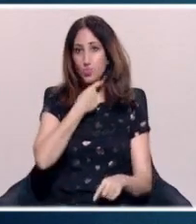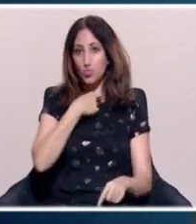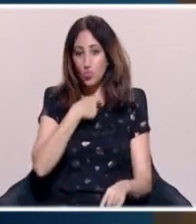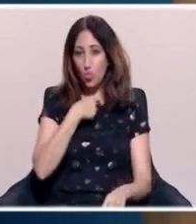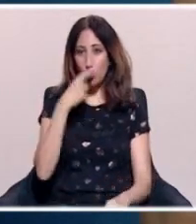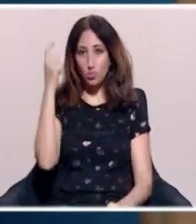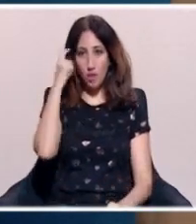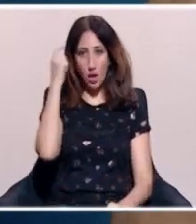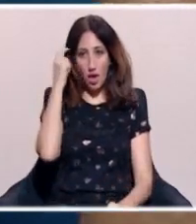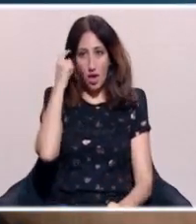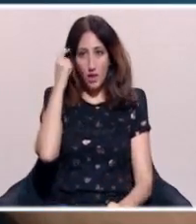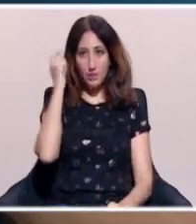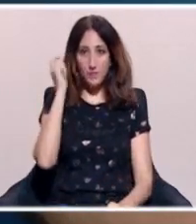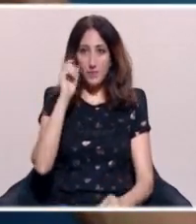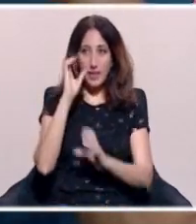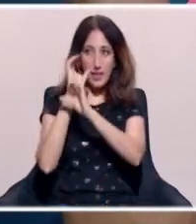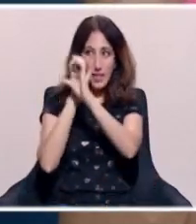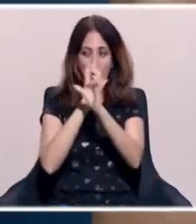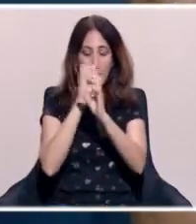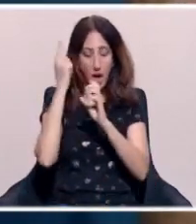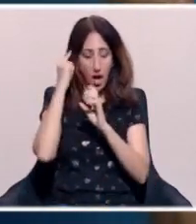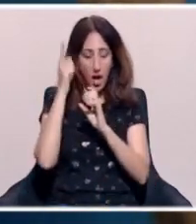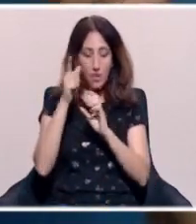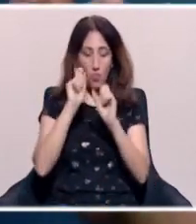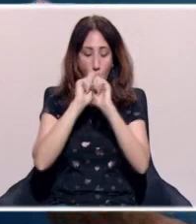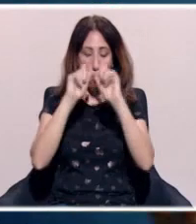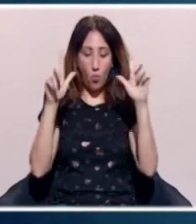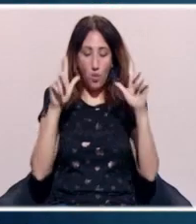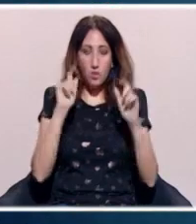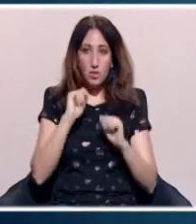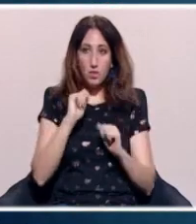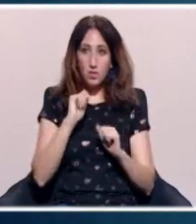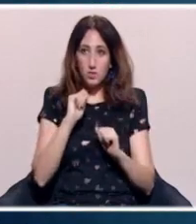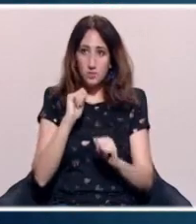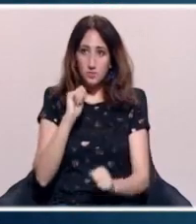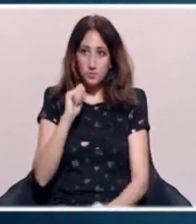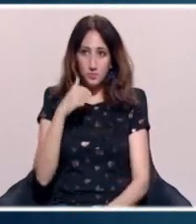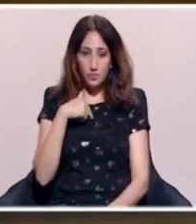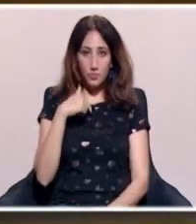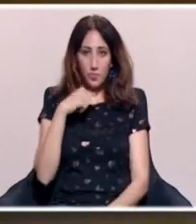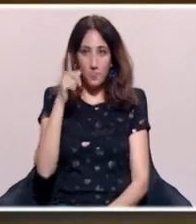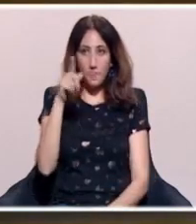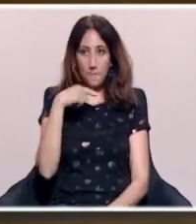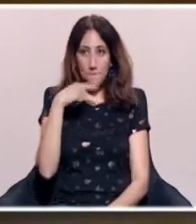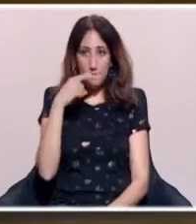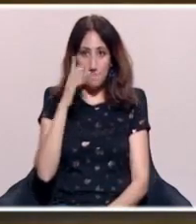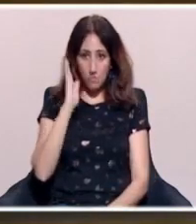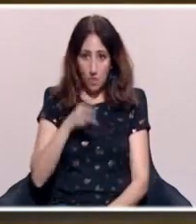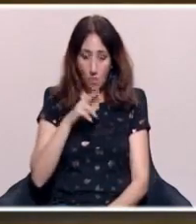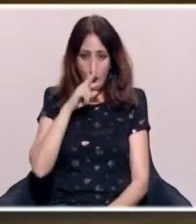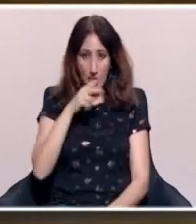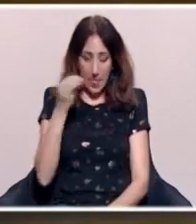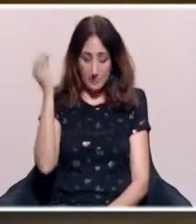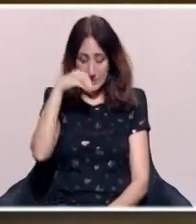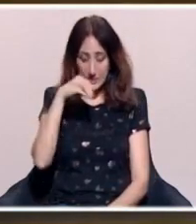واعي للكاميرا، واعي للملاحظات، انا واعي. ممكن تخرج عن النص يا فندم مثلا